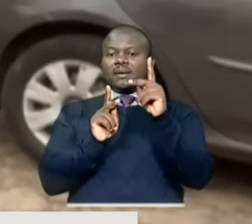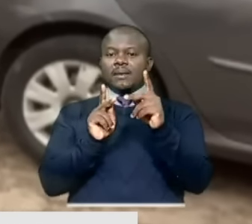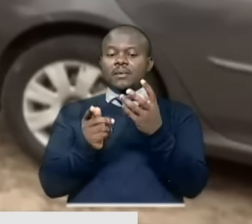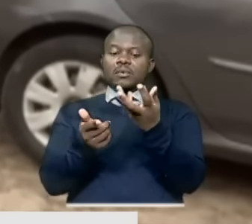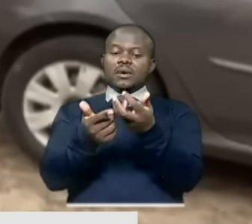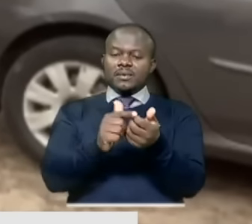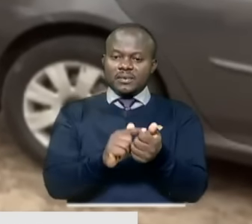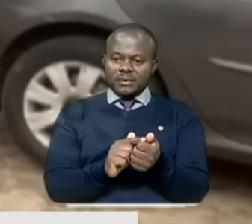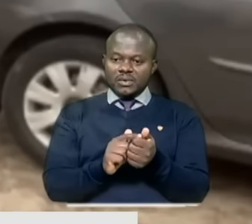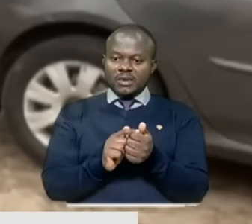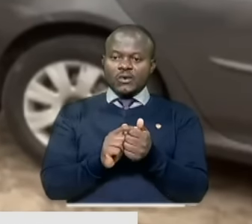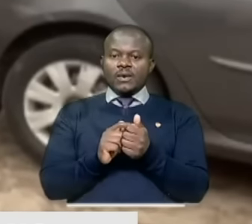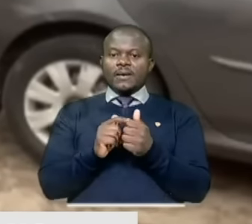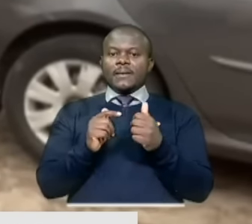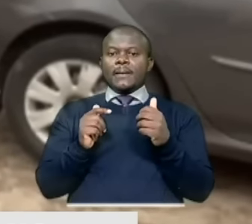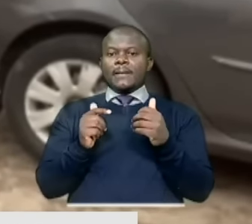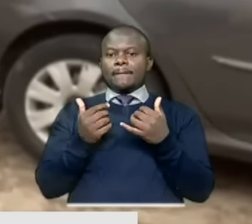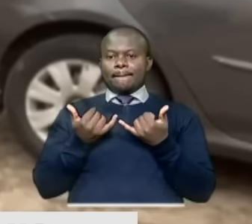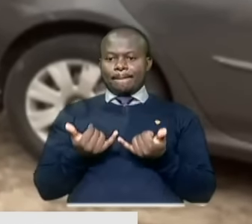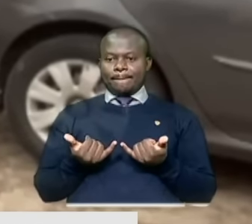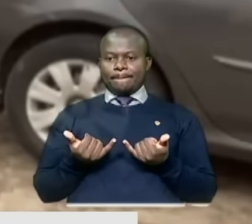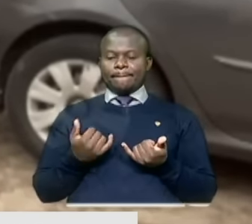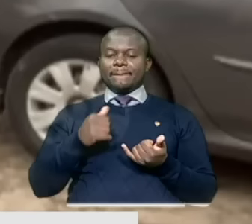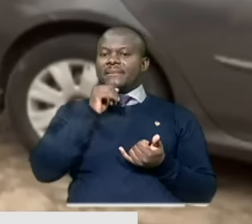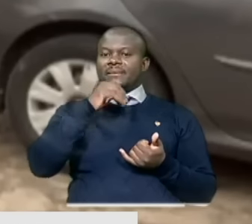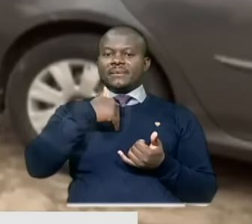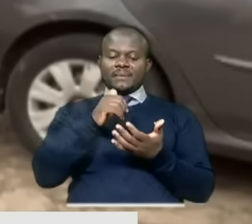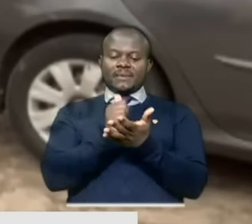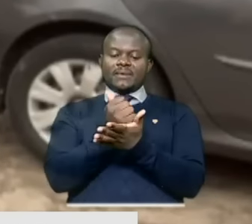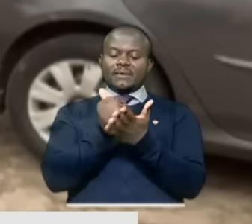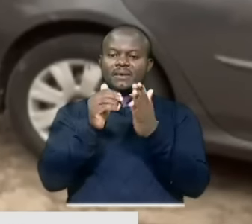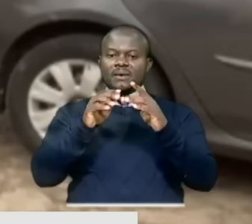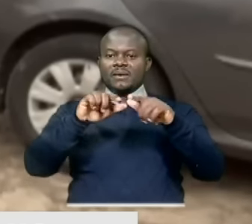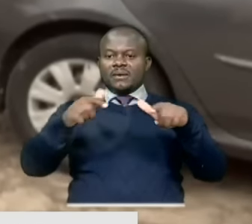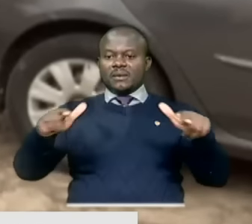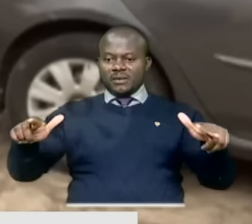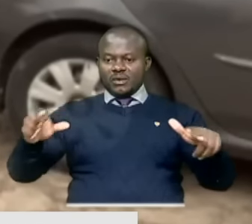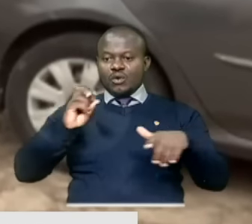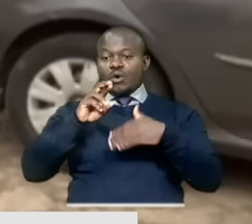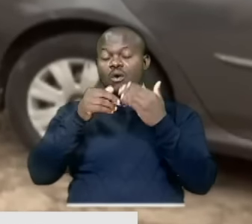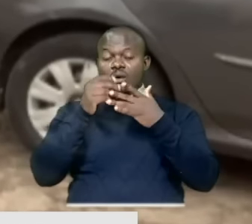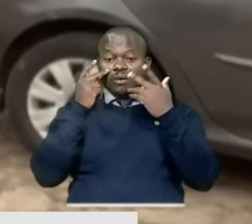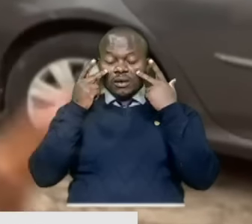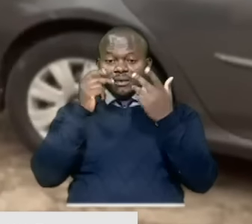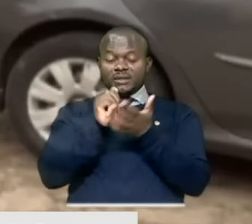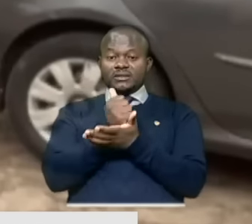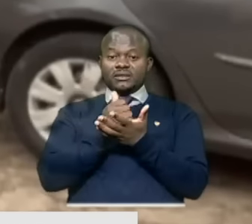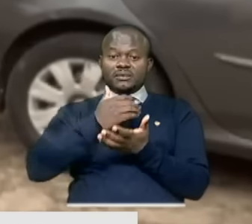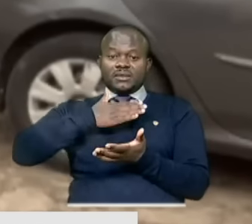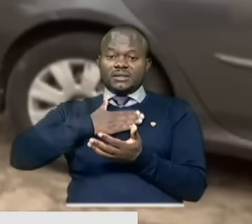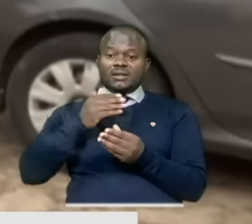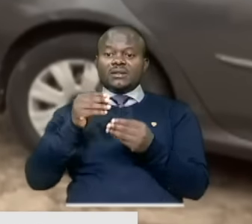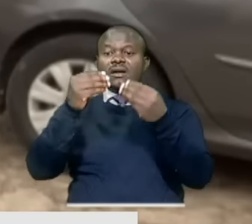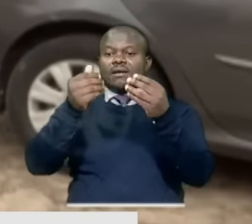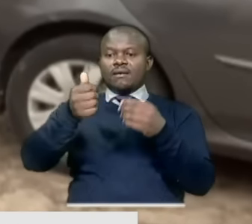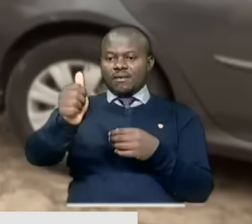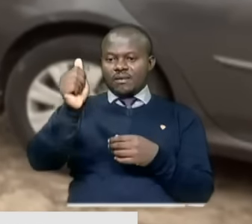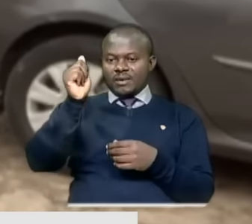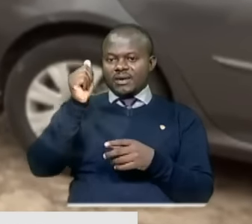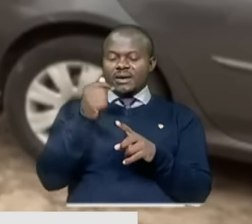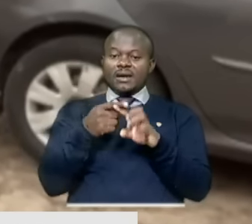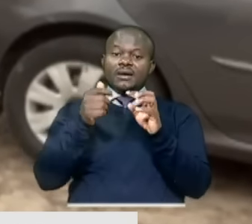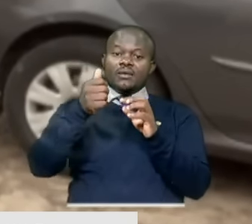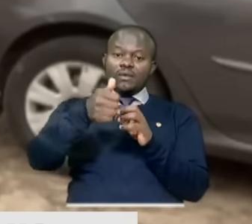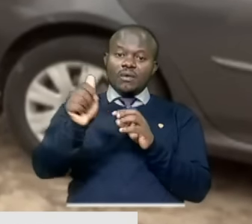bukabarurwa ubu ngubu bakaba badafite ibyangombwa by'ubutaka, cyangwa se ugasanga icyangombwa cyanjye cyahawe wowe, ariko